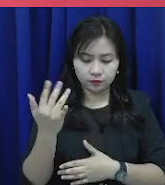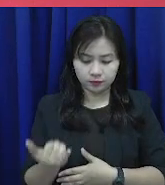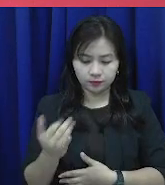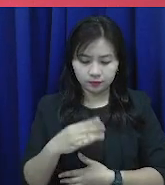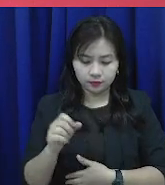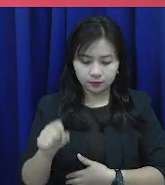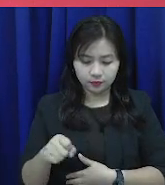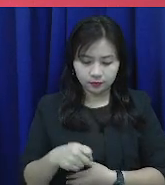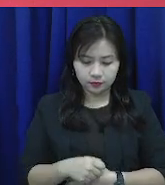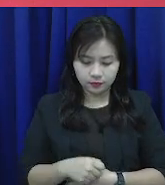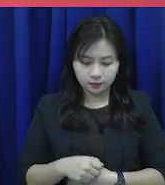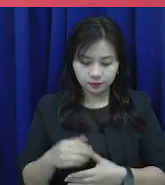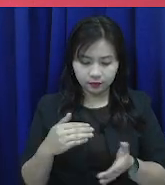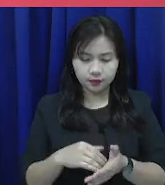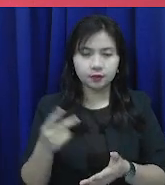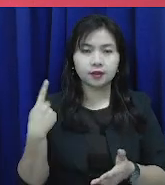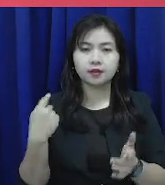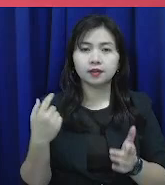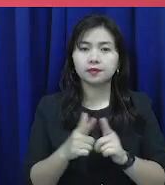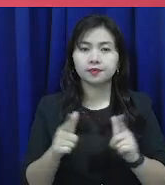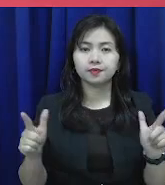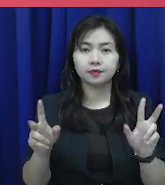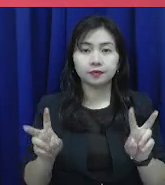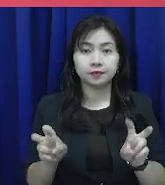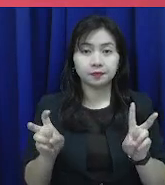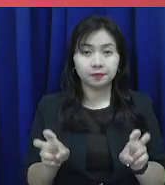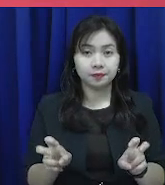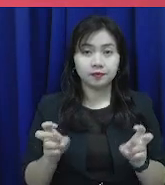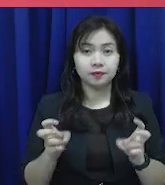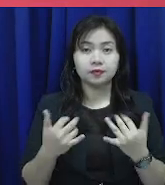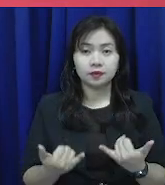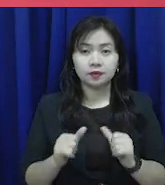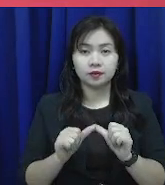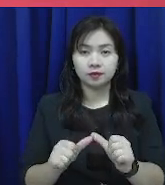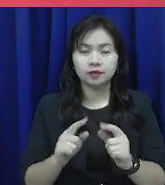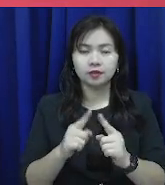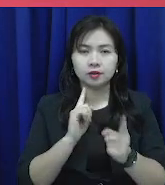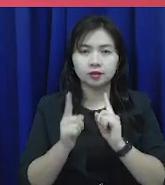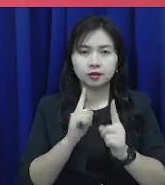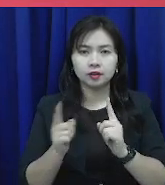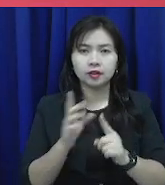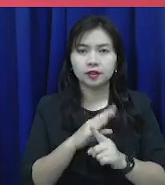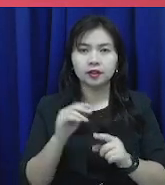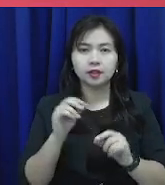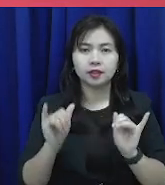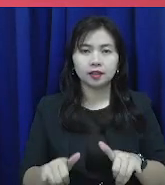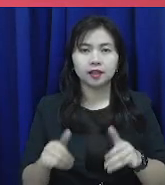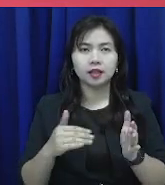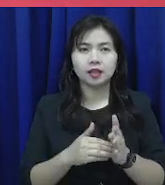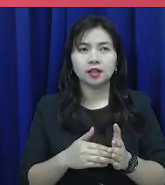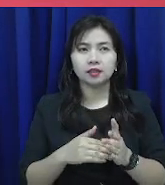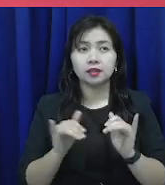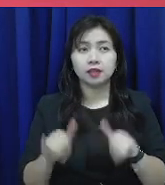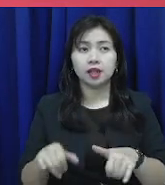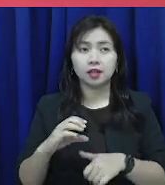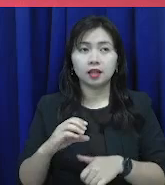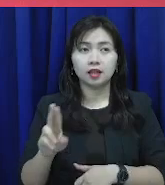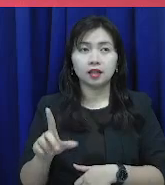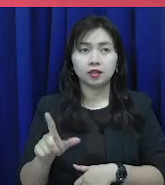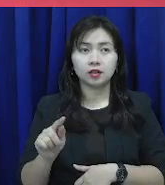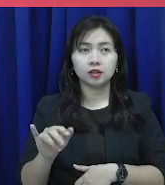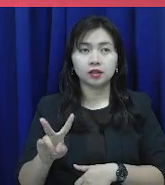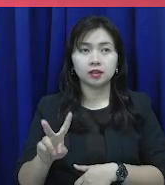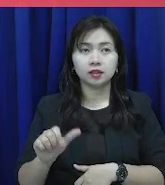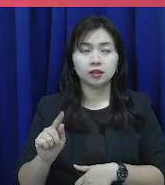Maganda po ang ating pong topic na na patuloy na pinag-uusapan still we are on our topic cultivate and motivate